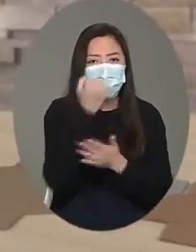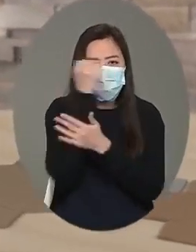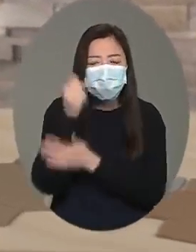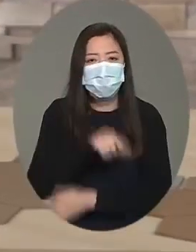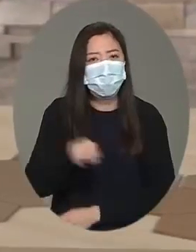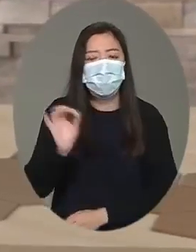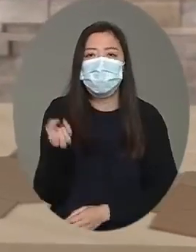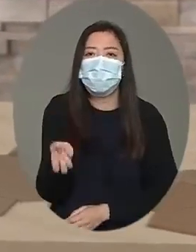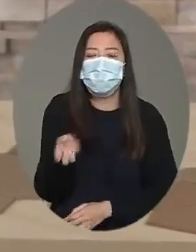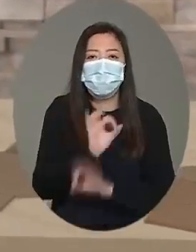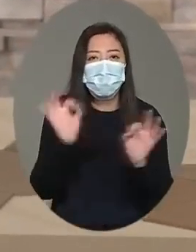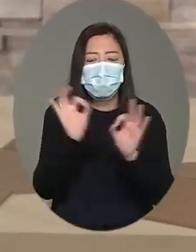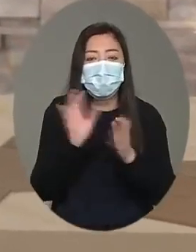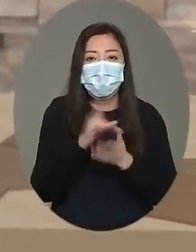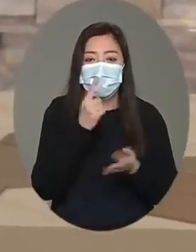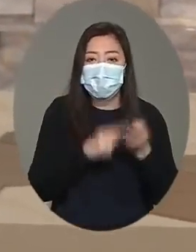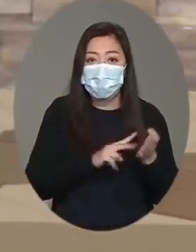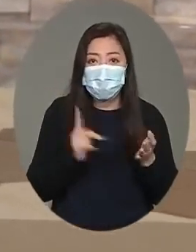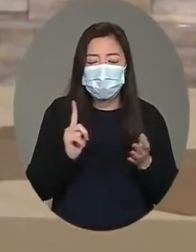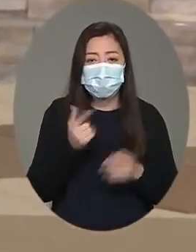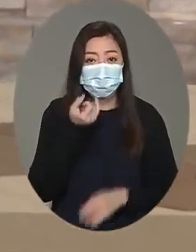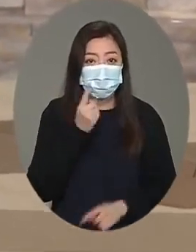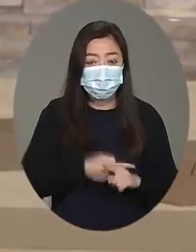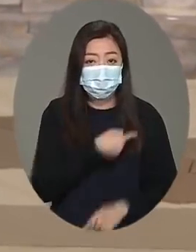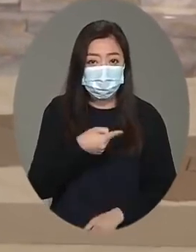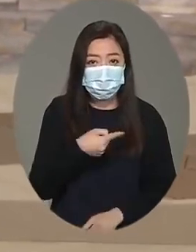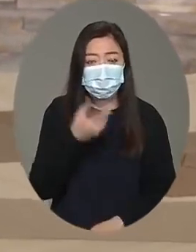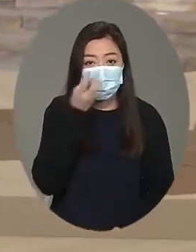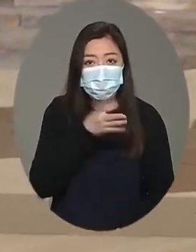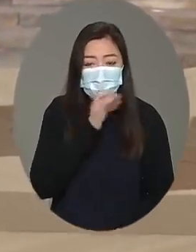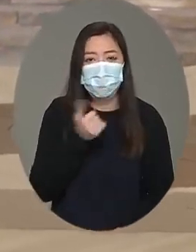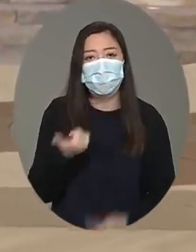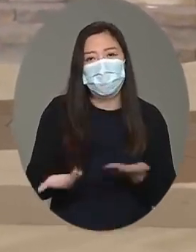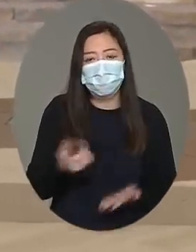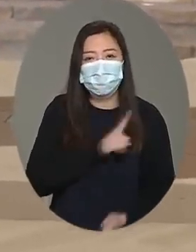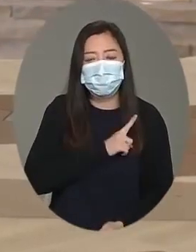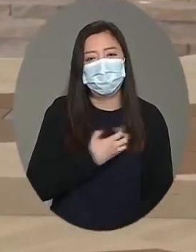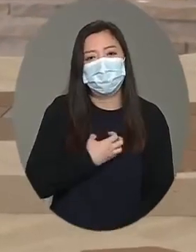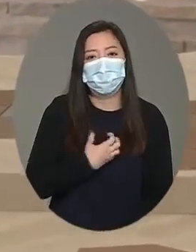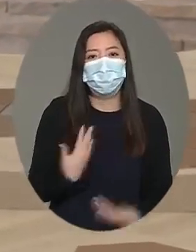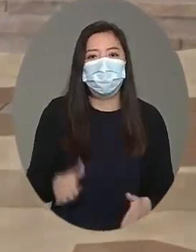議。可能一個名字怎樣去改，是否貶義、有沒有歧視，都可以很主觀。